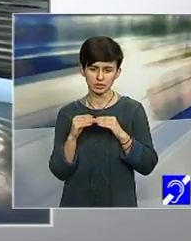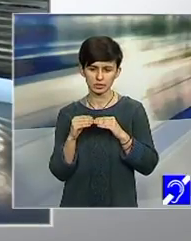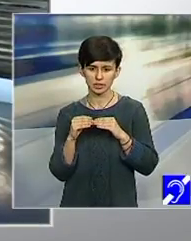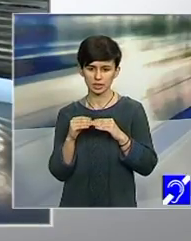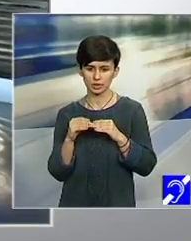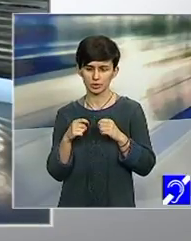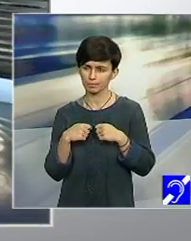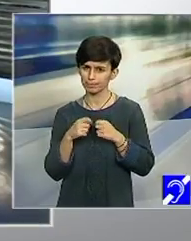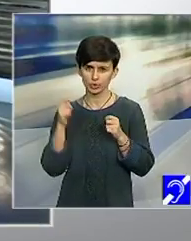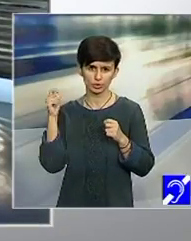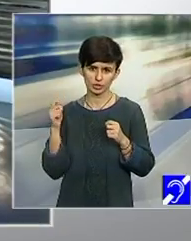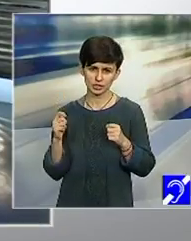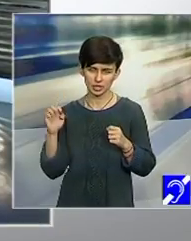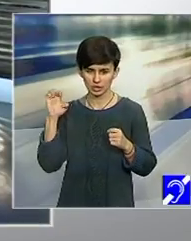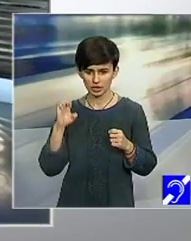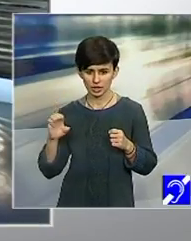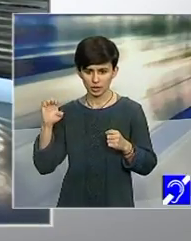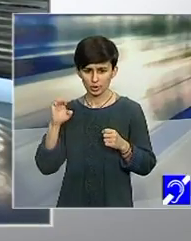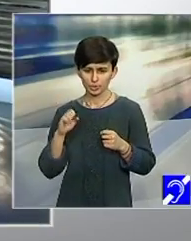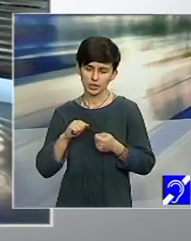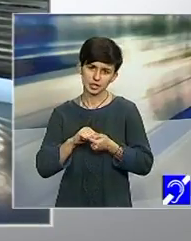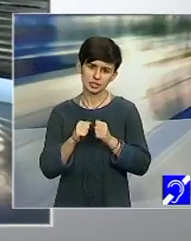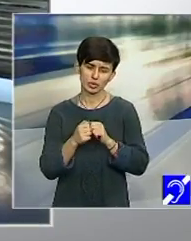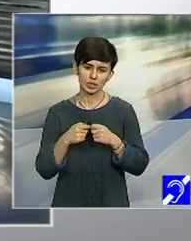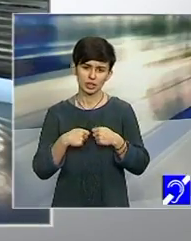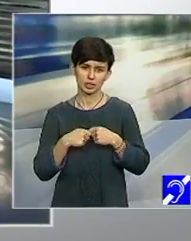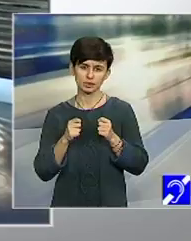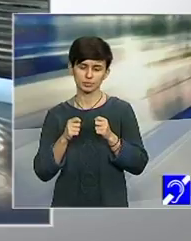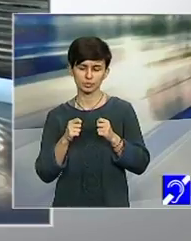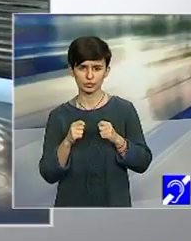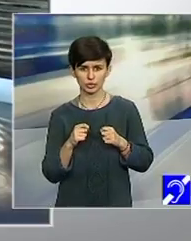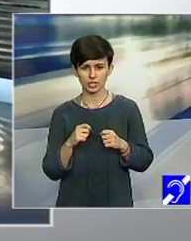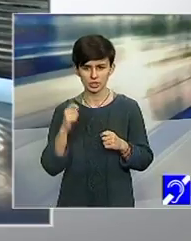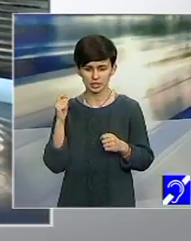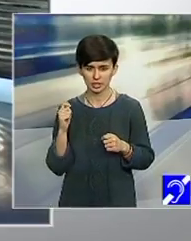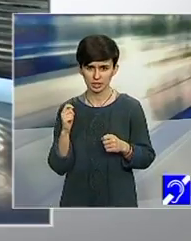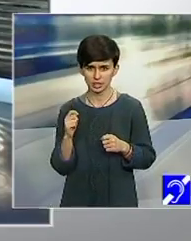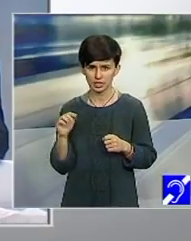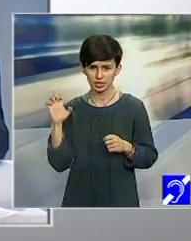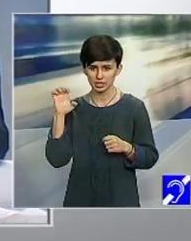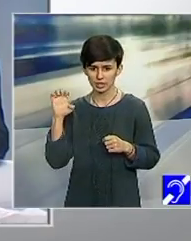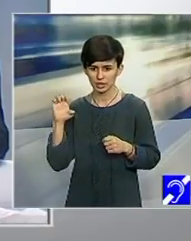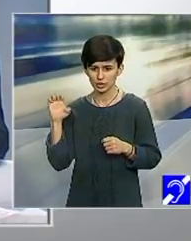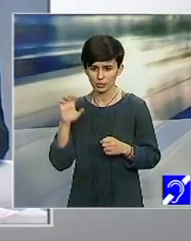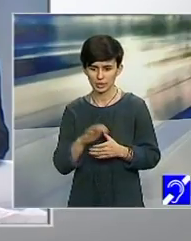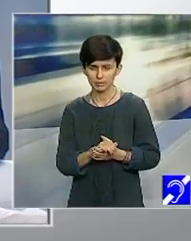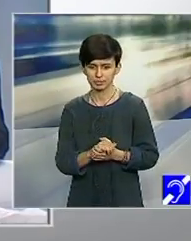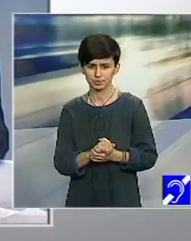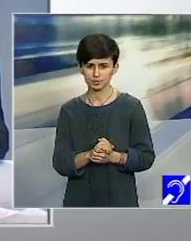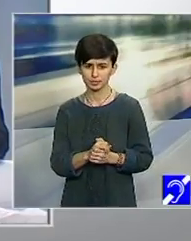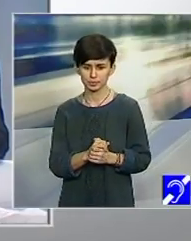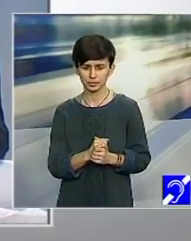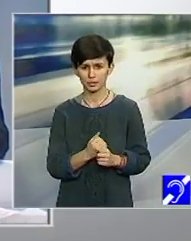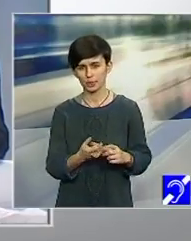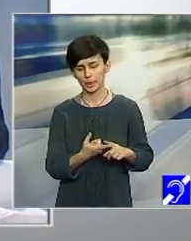majorității țărilor europene, dacă nu la nivelul tuturor țărilor europene. În ceea ce privește